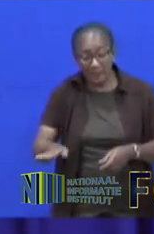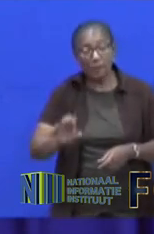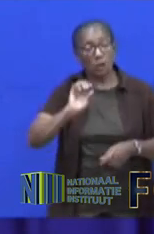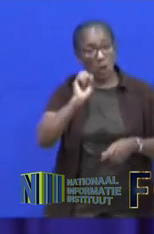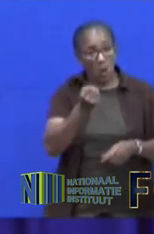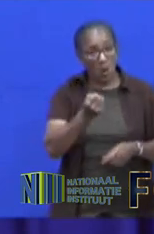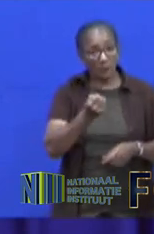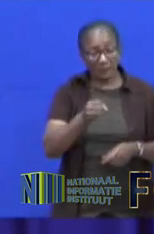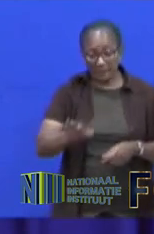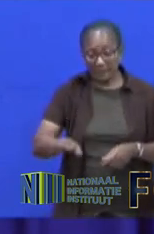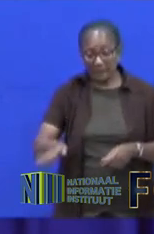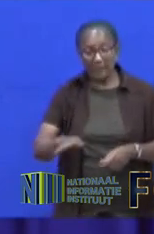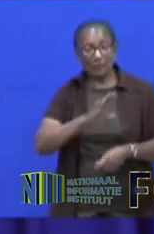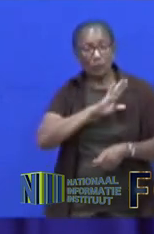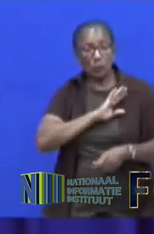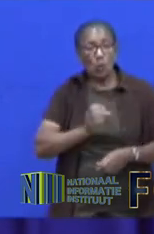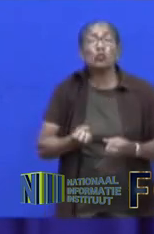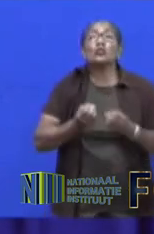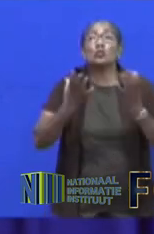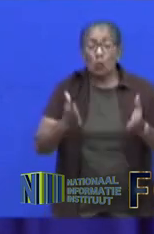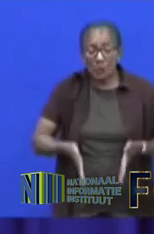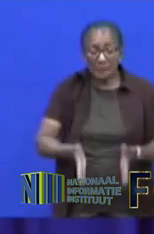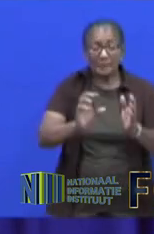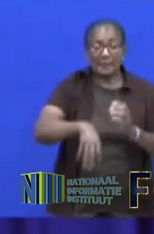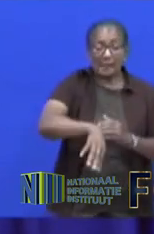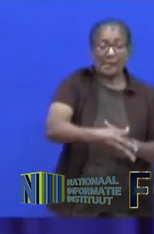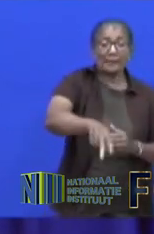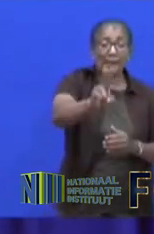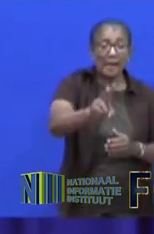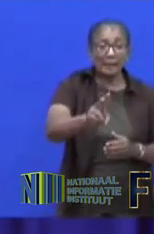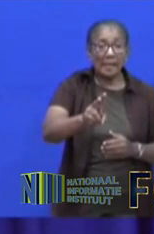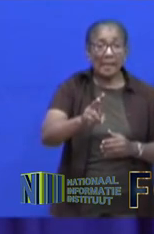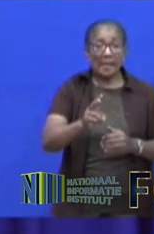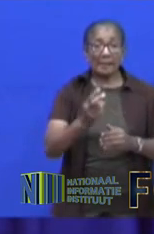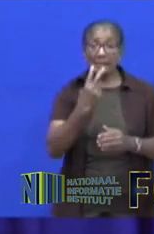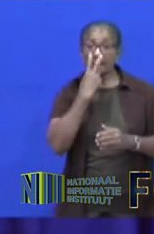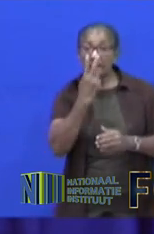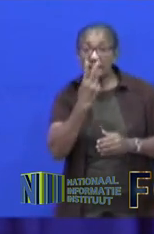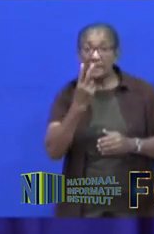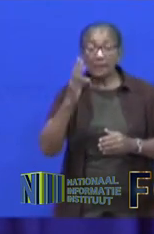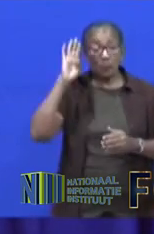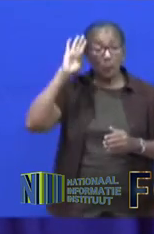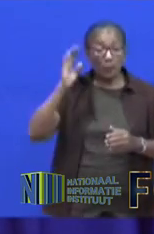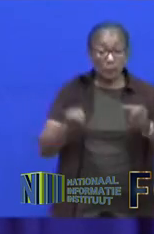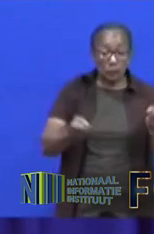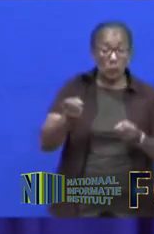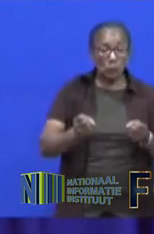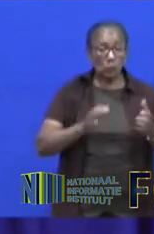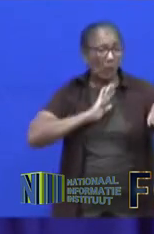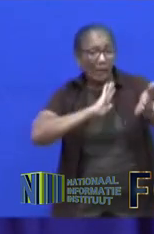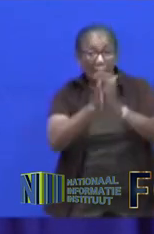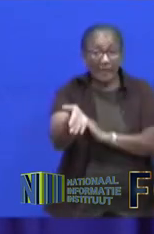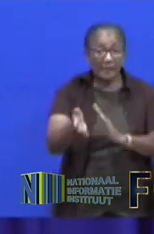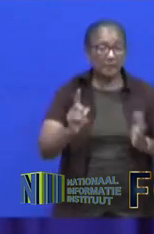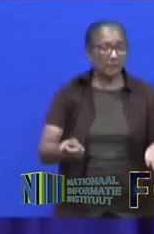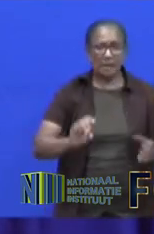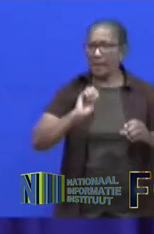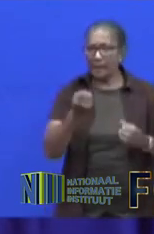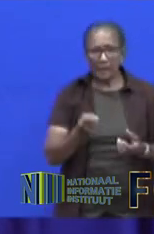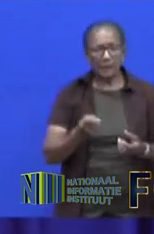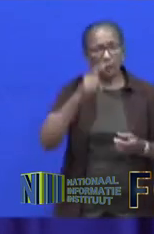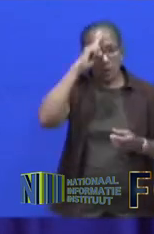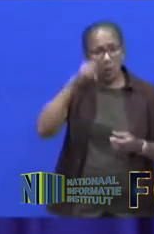die de straat oprennen en dan als de politieauto komt, dan rennen ze weer naar binnen. Dat soort van gevallen